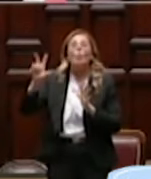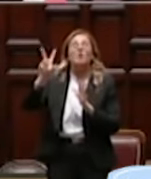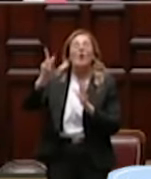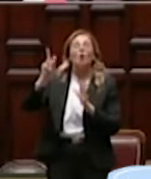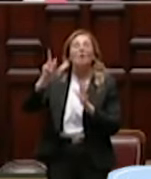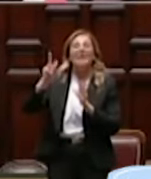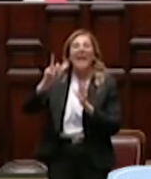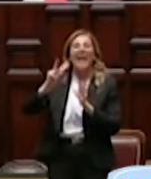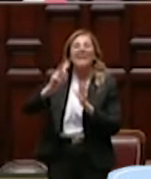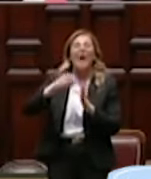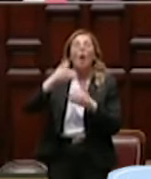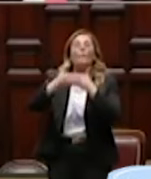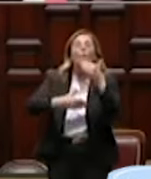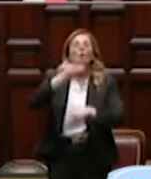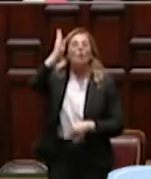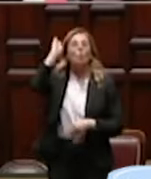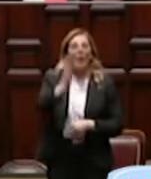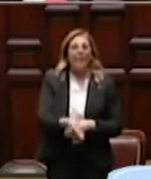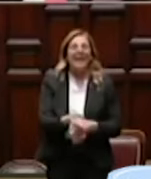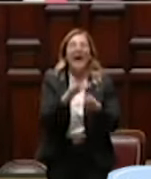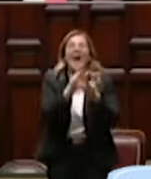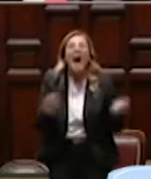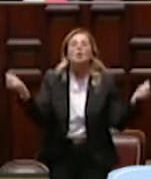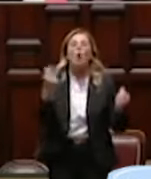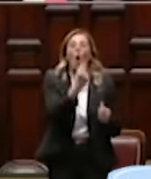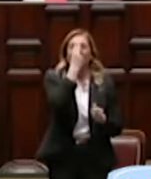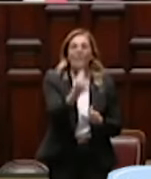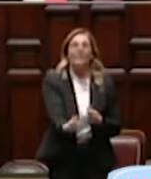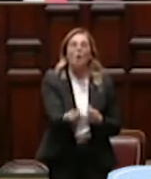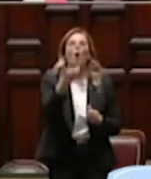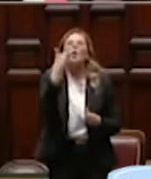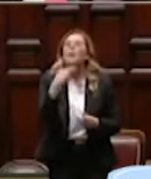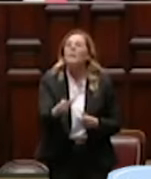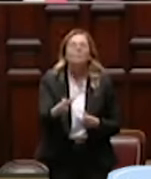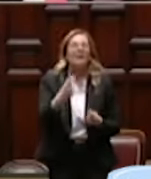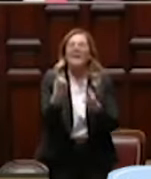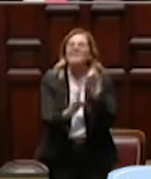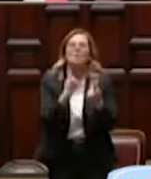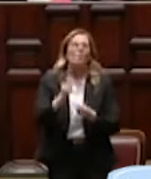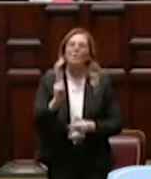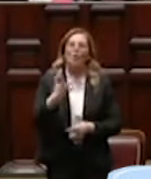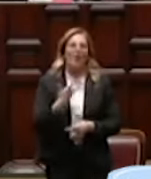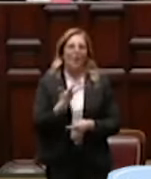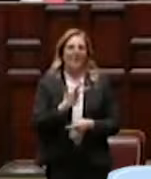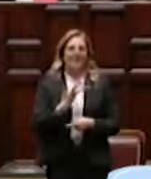penale, assolve Pinocchio dalle imputazioni ascrittegli perché il fatto non sussiste.